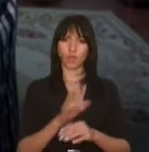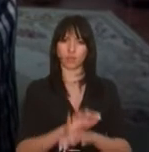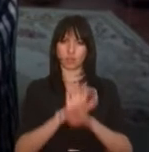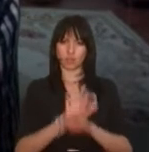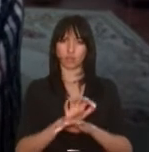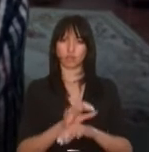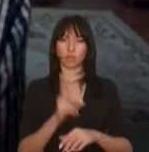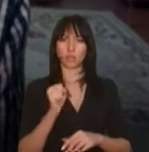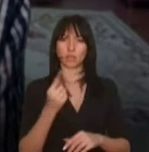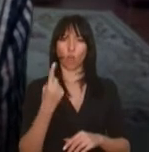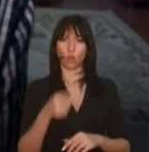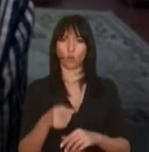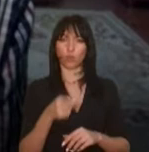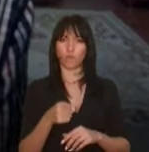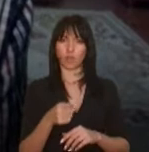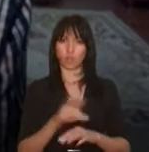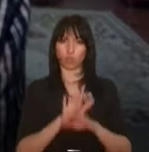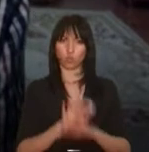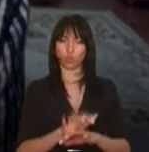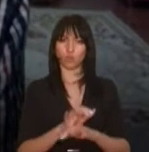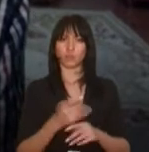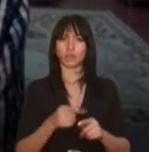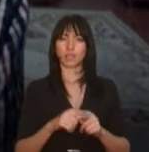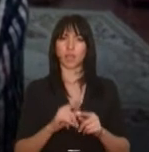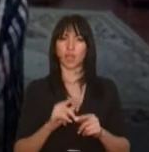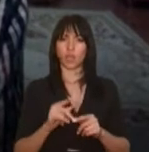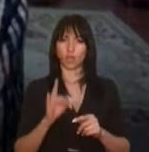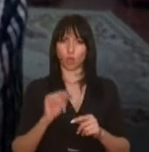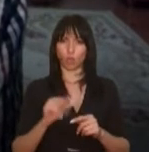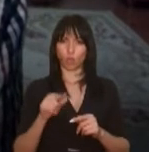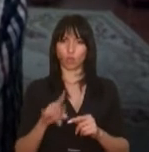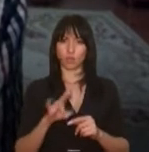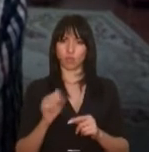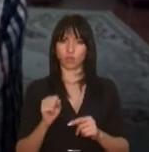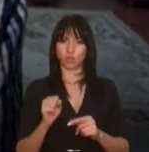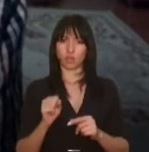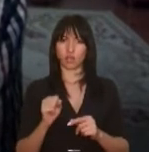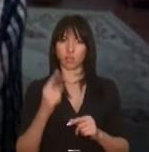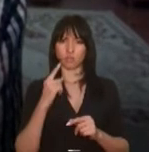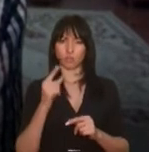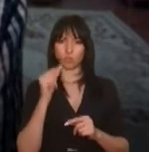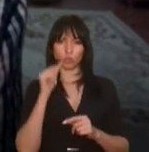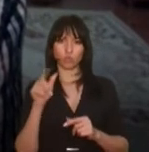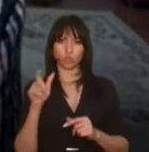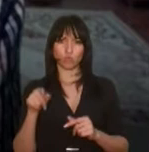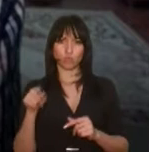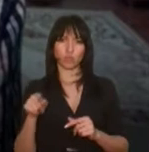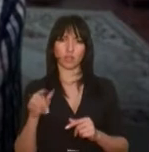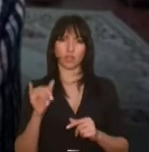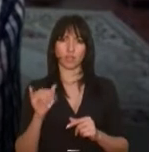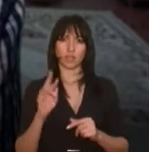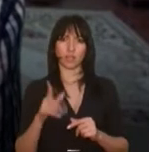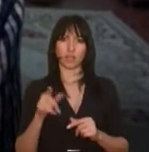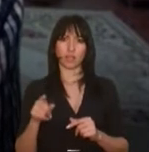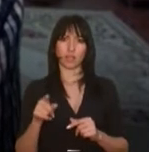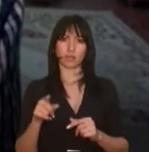хвилини. Це досить інтенсивна робота навіть для мужчини, і добре би, якби кожні